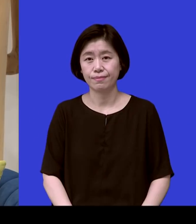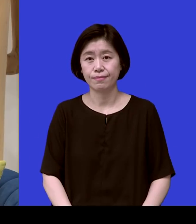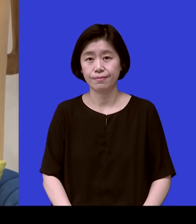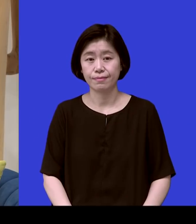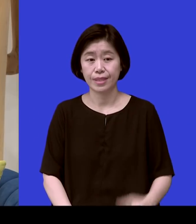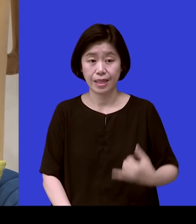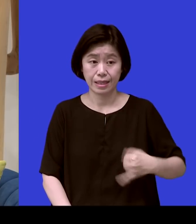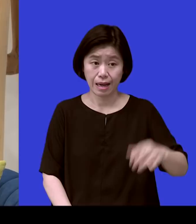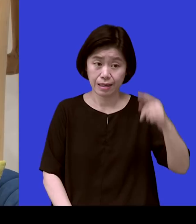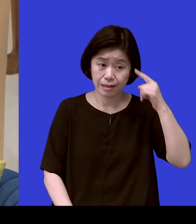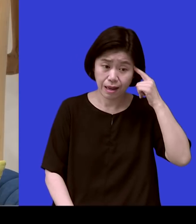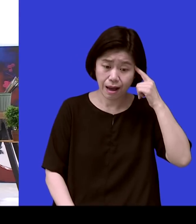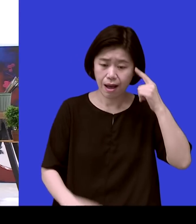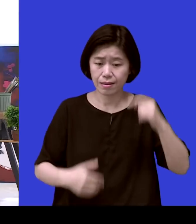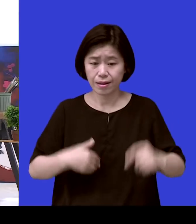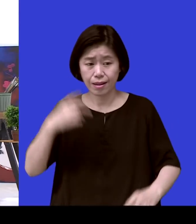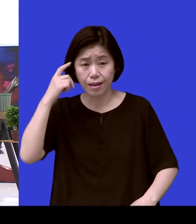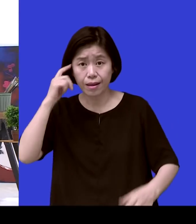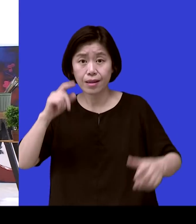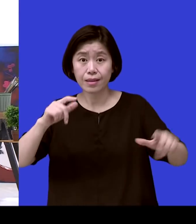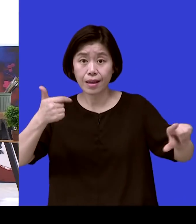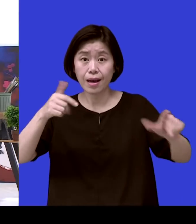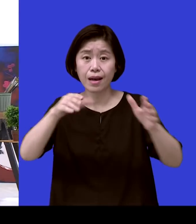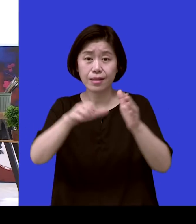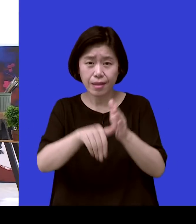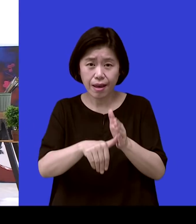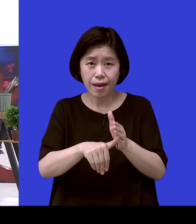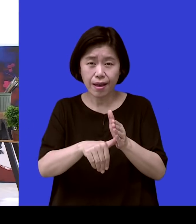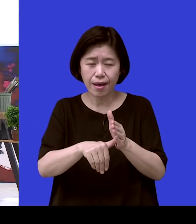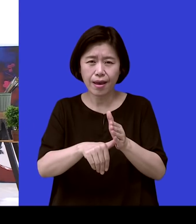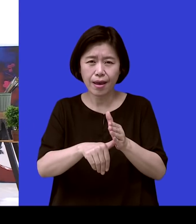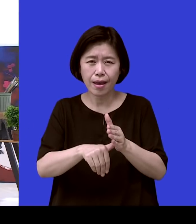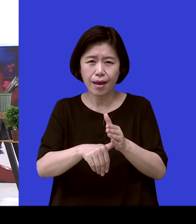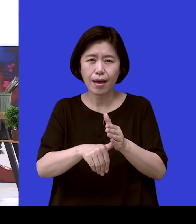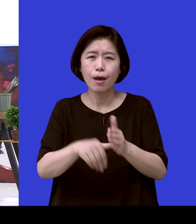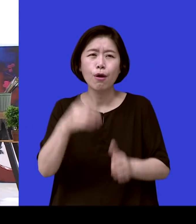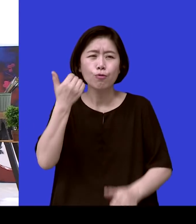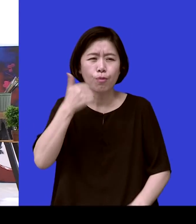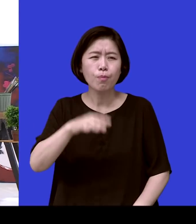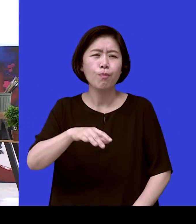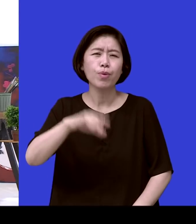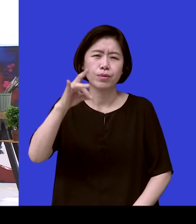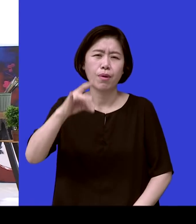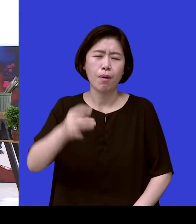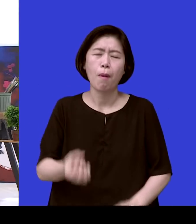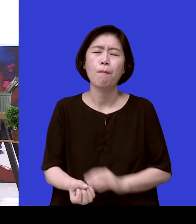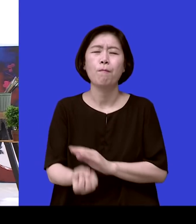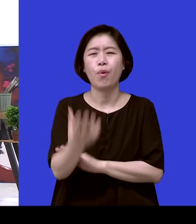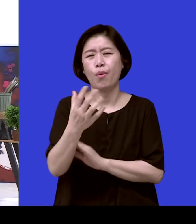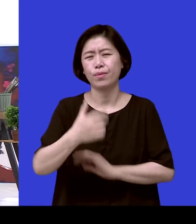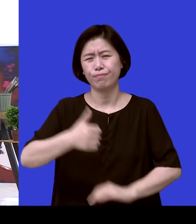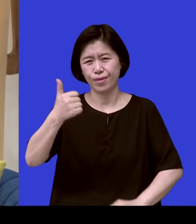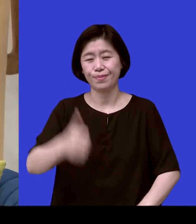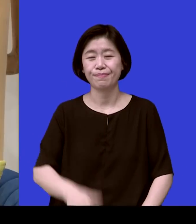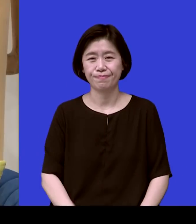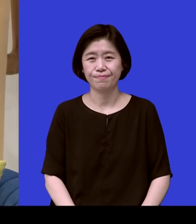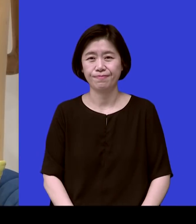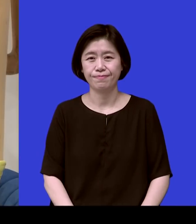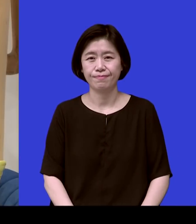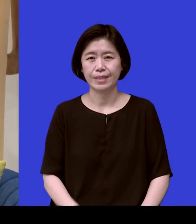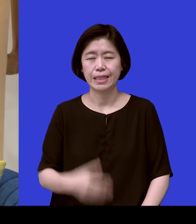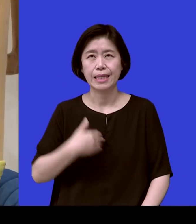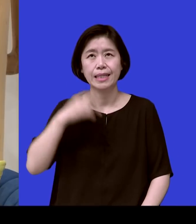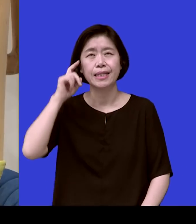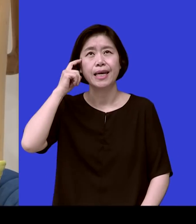둘 중에 한 사람이 져줘야 돼요. 맞아요. 양보해줘야만 맞아, 끝나요. 되는 거거든요. 맞아요. 그래서 생각해 보니 저도